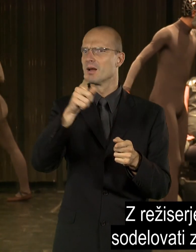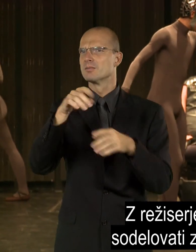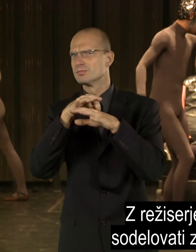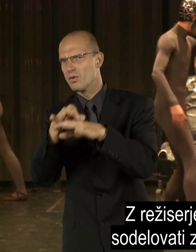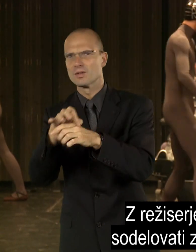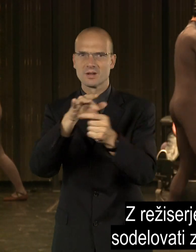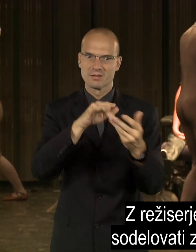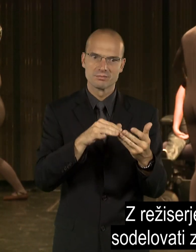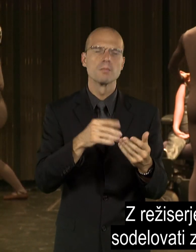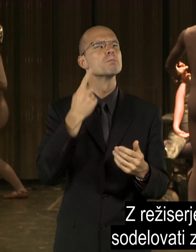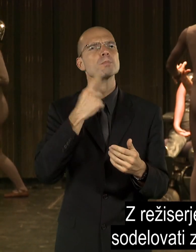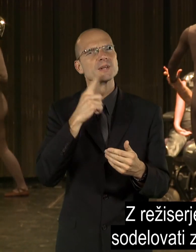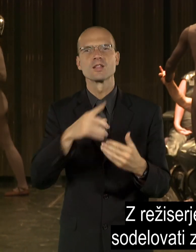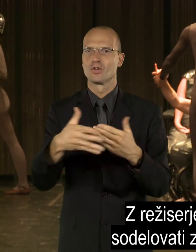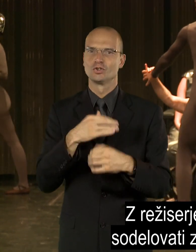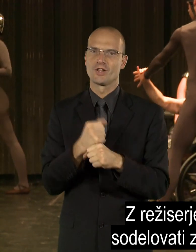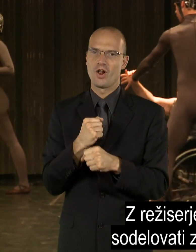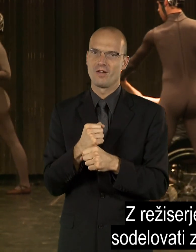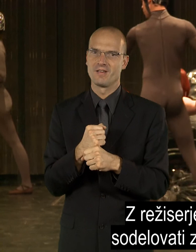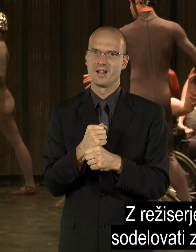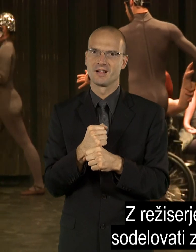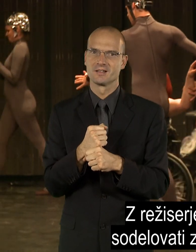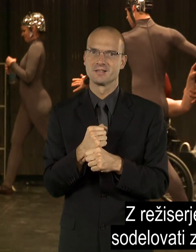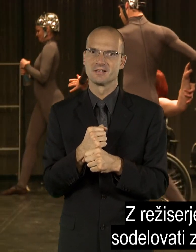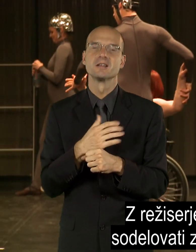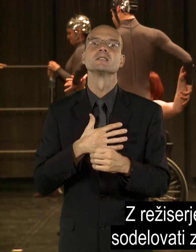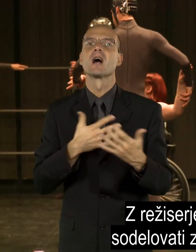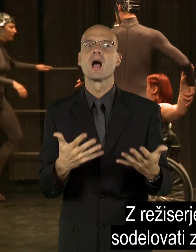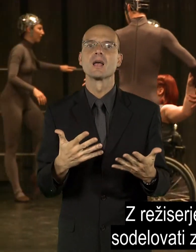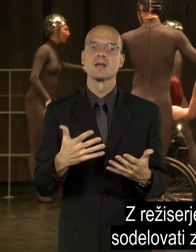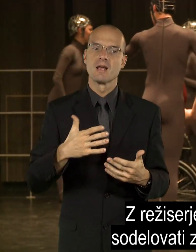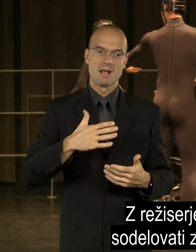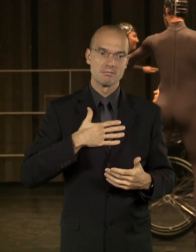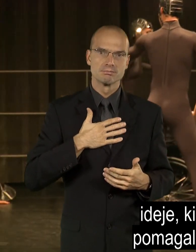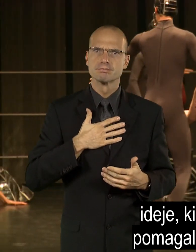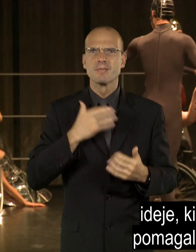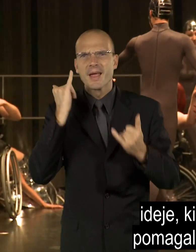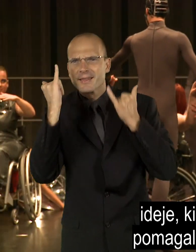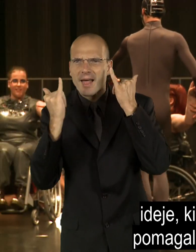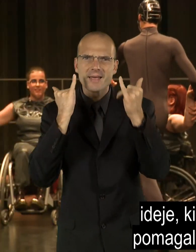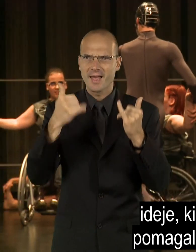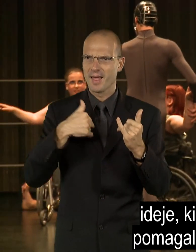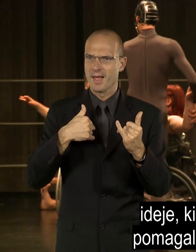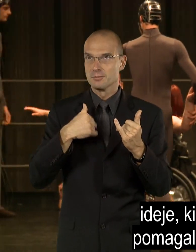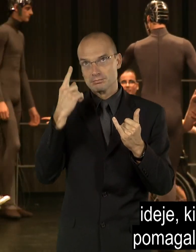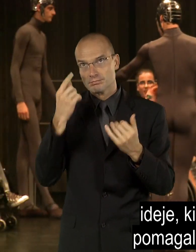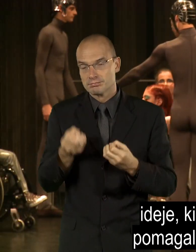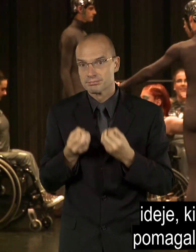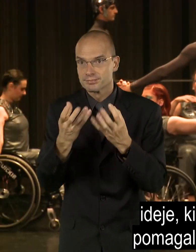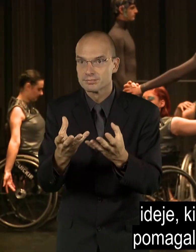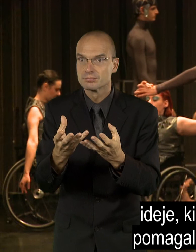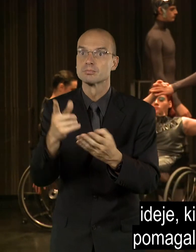koreografi je bilo sodelovati zelo prijetno, zaradi tega, ker so nam naše ideje, ki so se nam